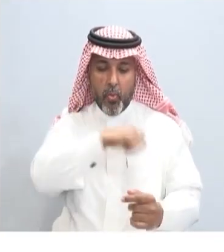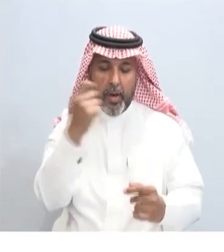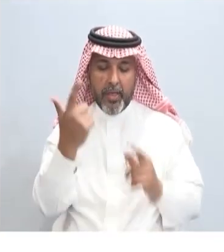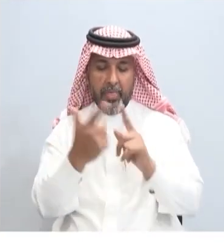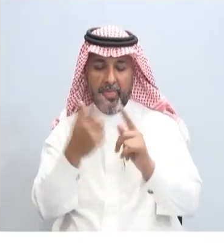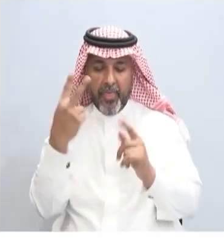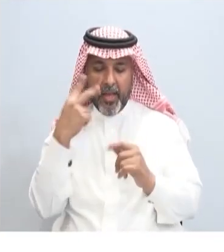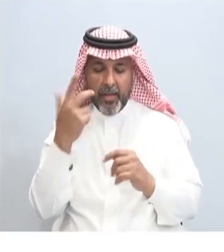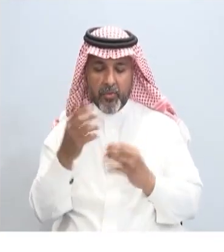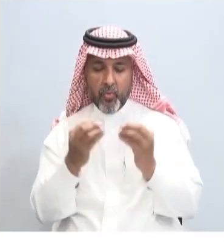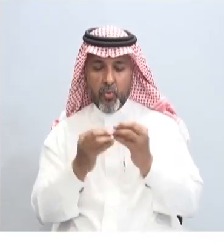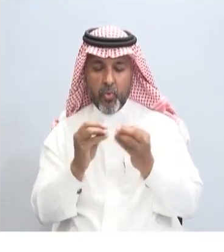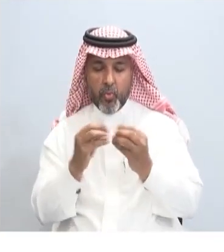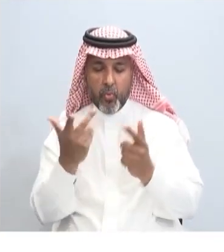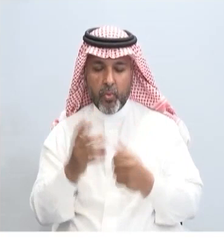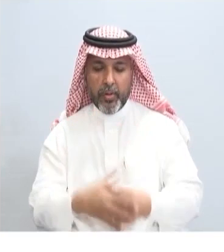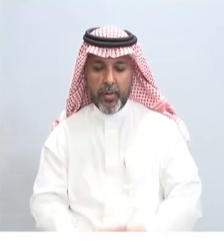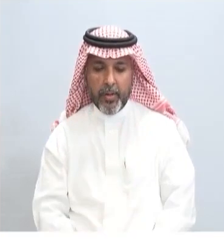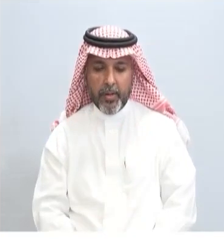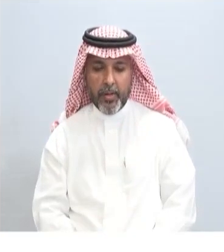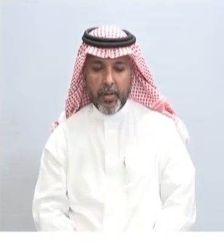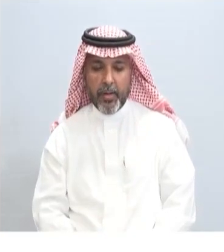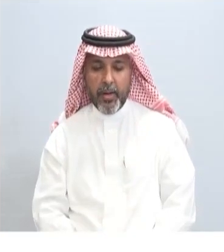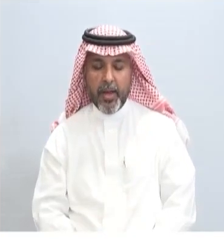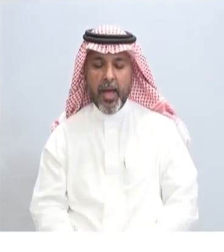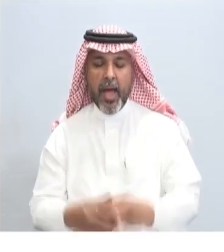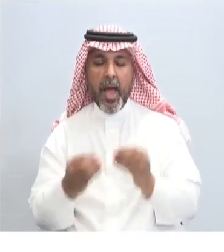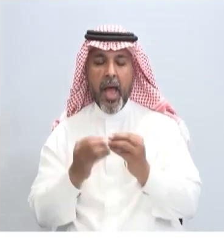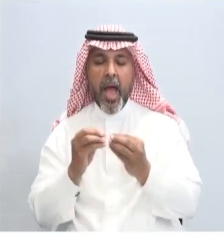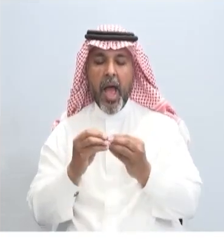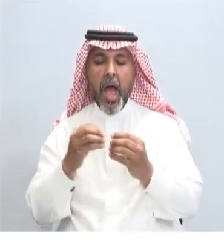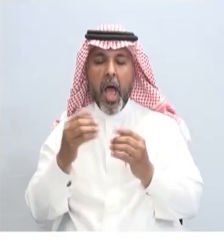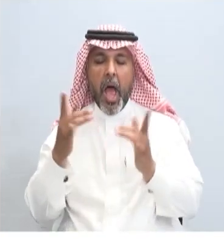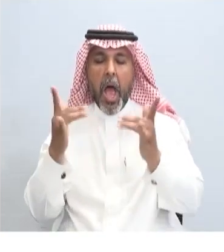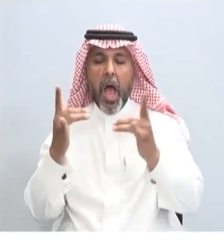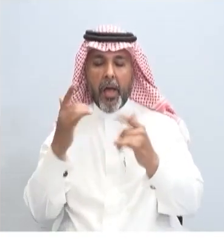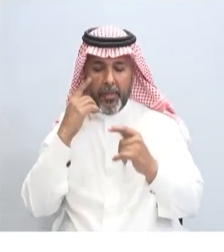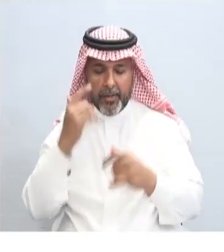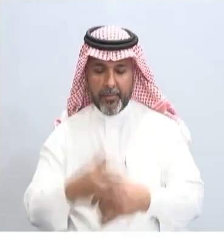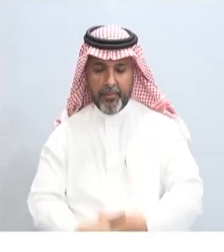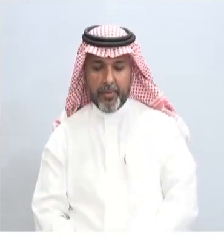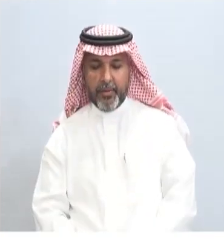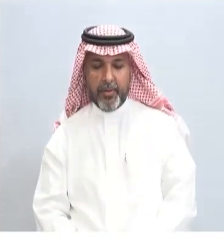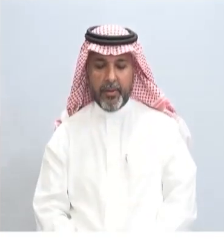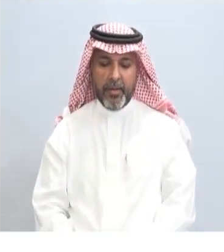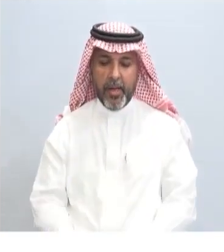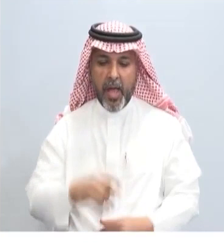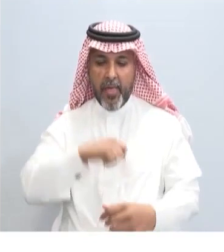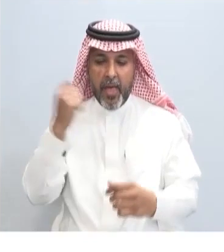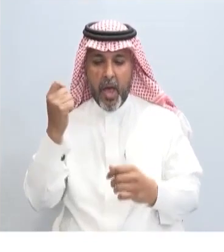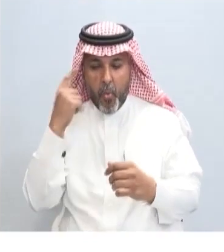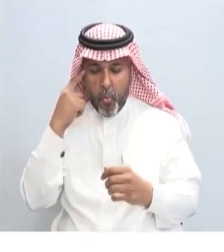خضراء والثانيه خضراء هو احتمال ان تكون الاولى خضراء الاولى ما تاثرت باي شيء ولكن